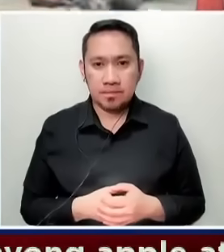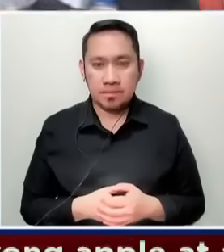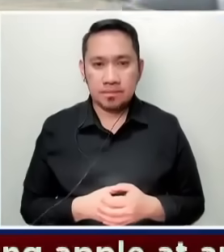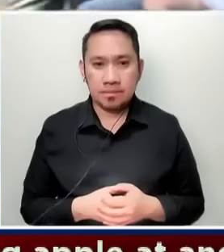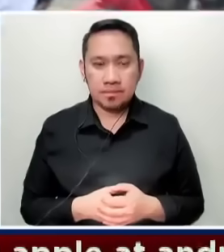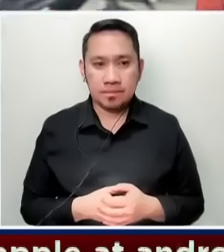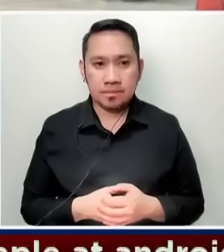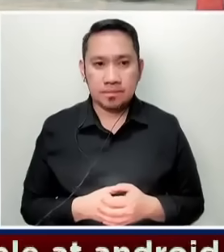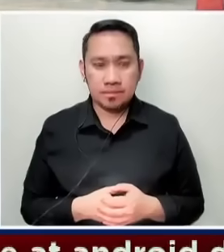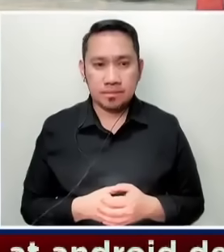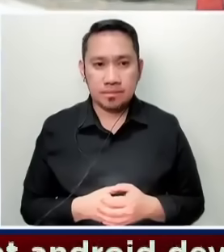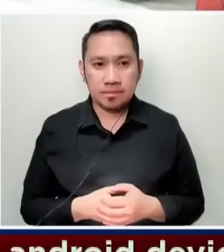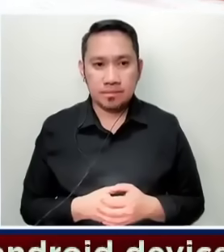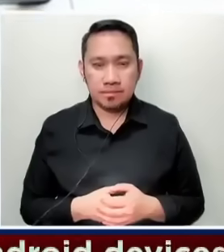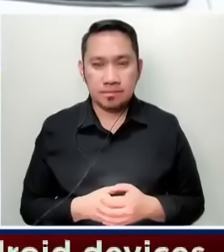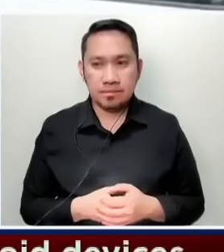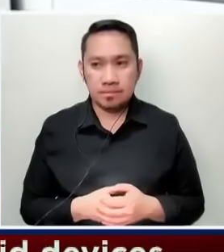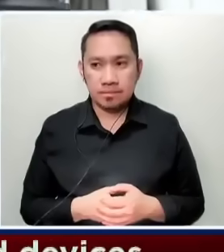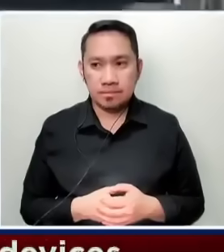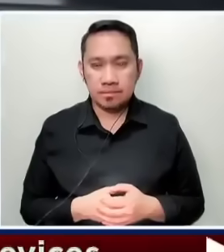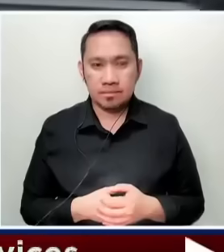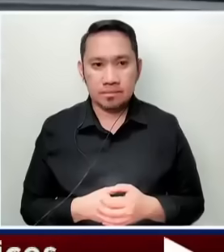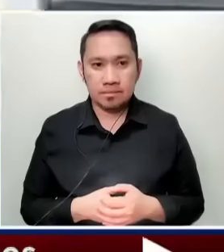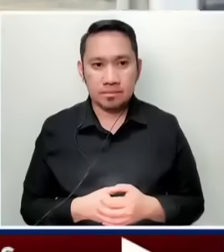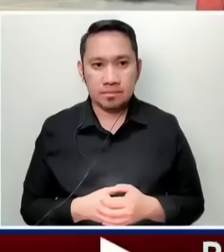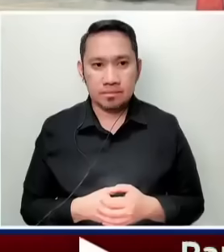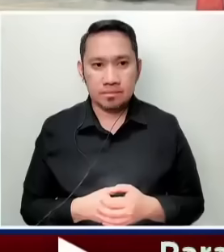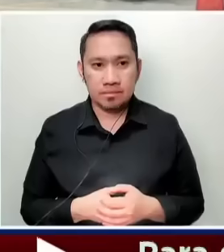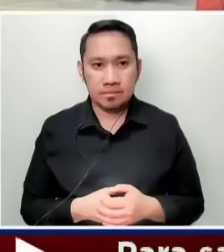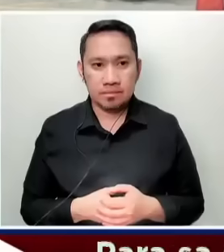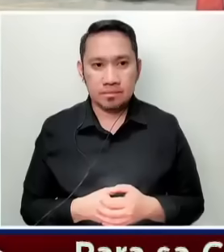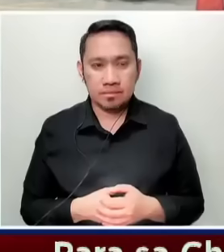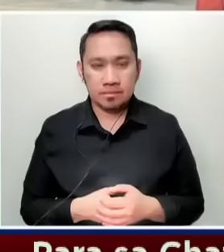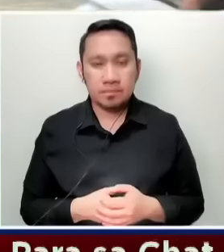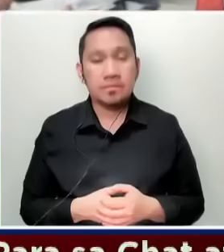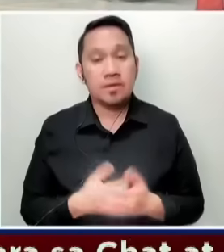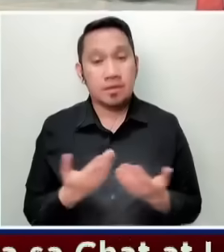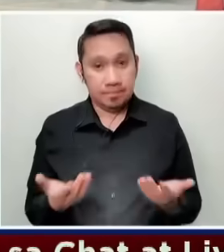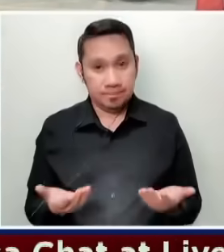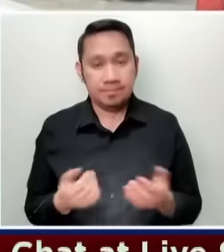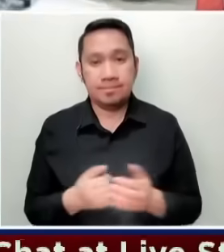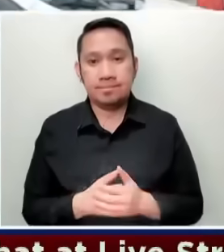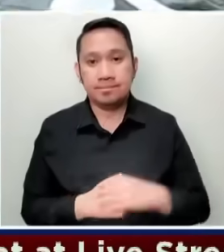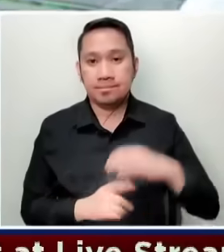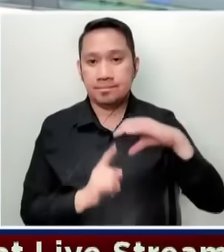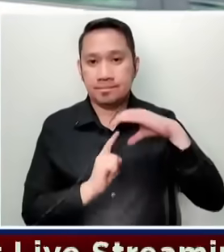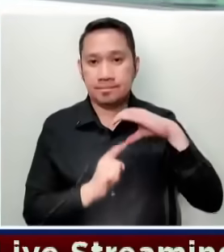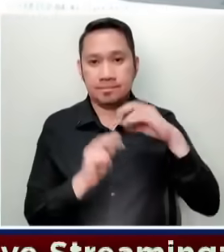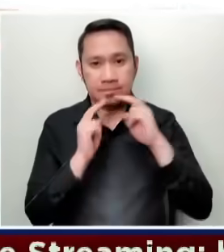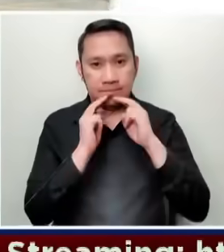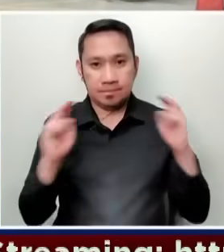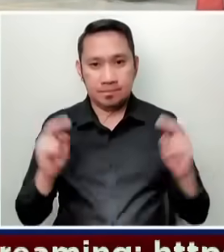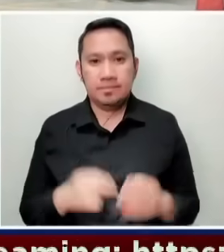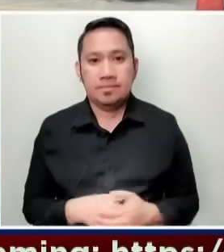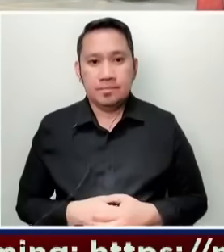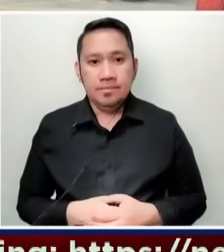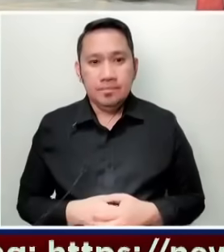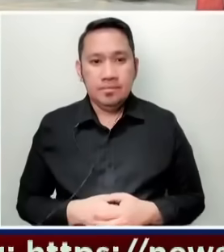bladed weapon in relation to omnibus election code. Liza Aquino, ABS-CBN News.